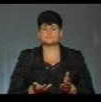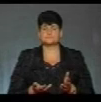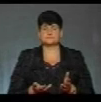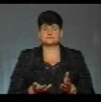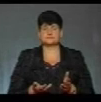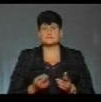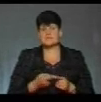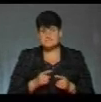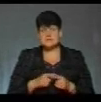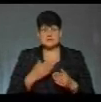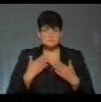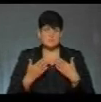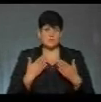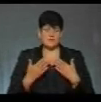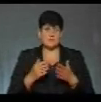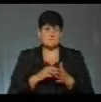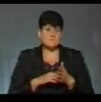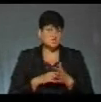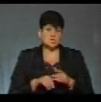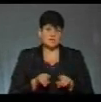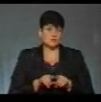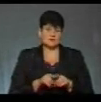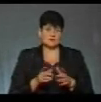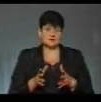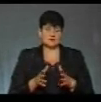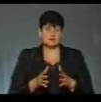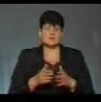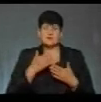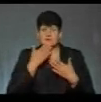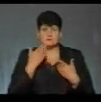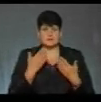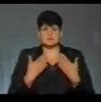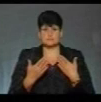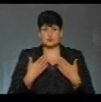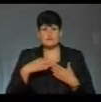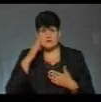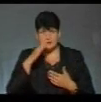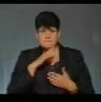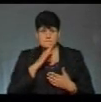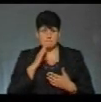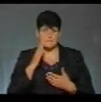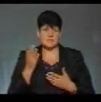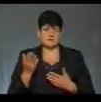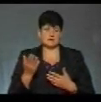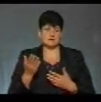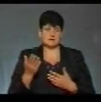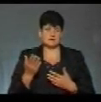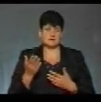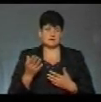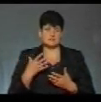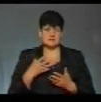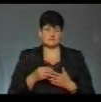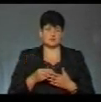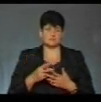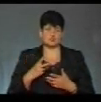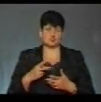Все в спілкуванні. Знову кажу, причини одні. Відсутність спілкування батька, матері, своїм